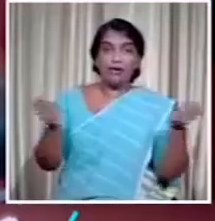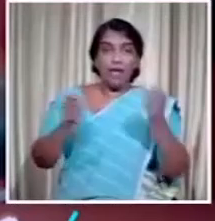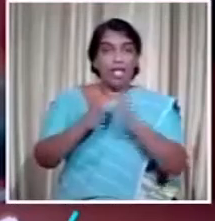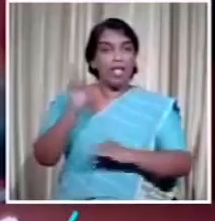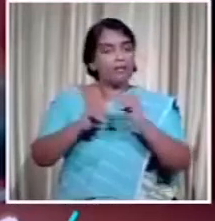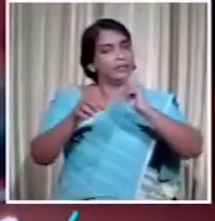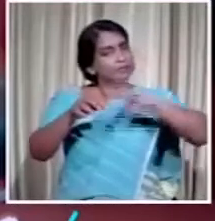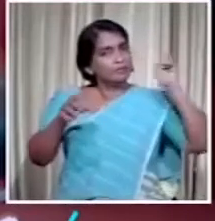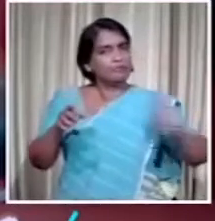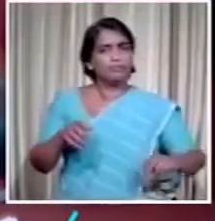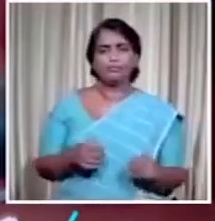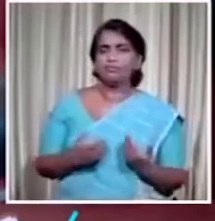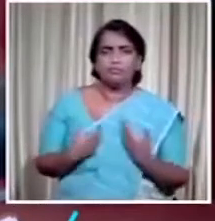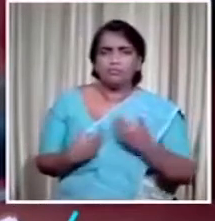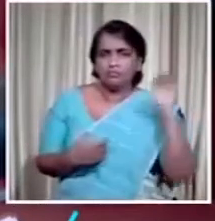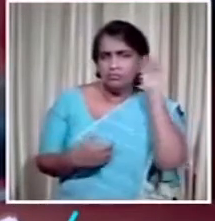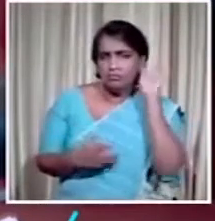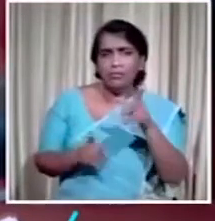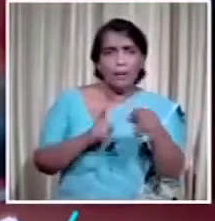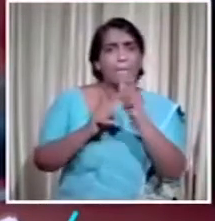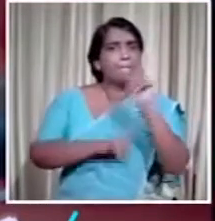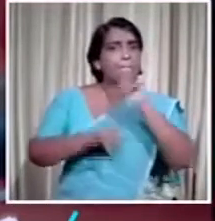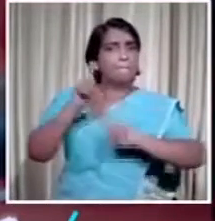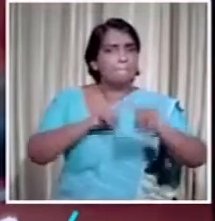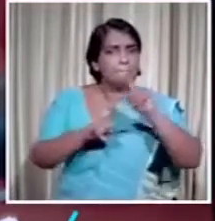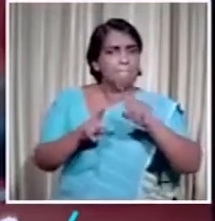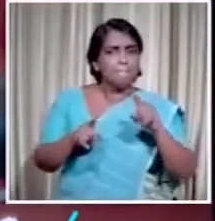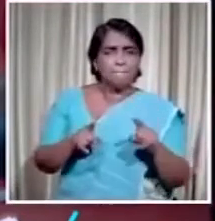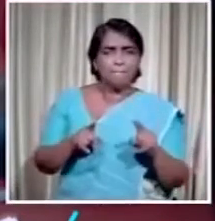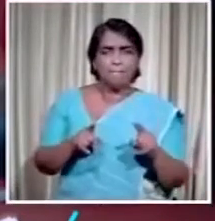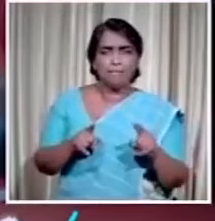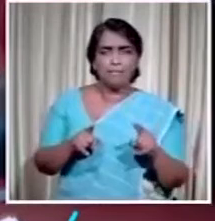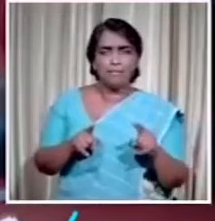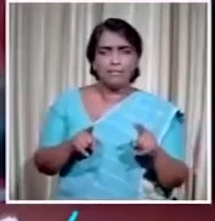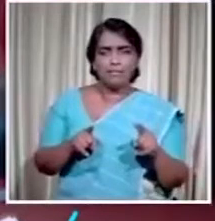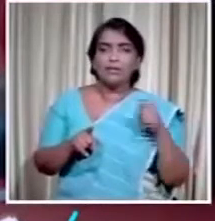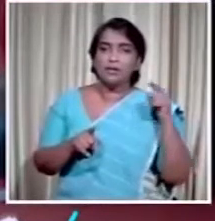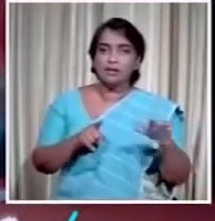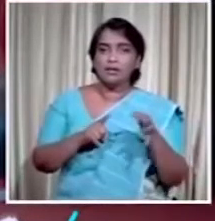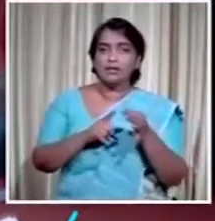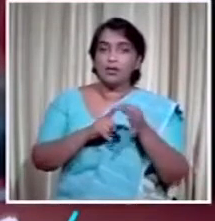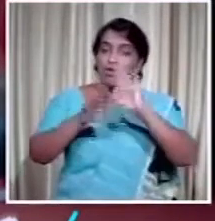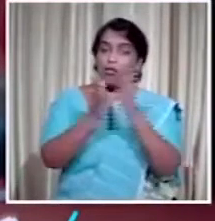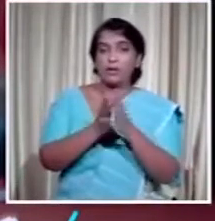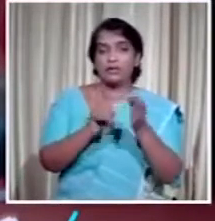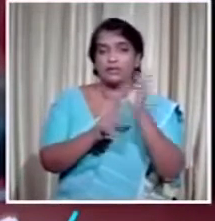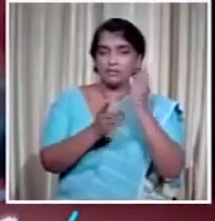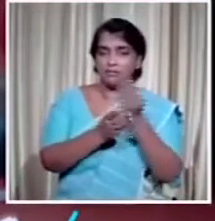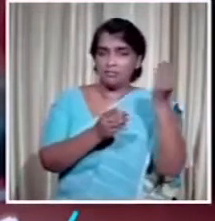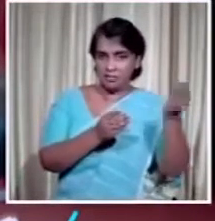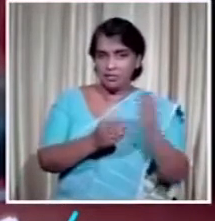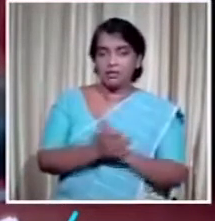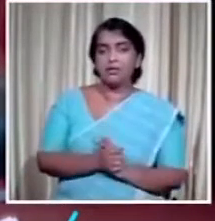වෙලා තිබෙනවා එතකොට අපි දැනගන්න කැමති මේ පාර්ලිමේන්තුවට ඒක ඒවා දැන් සමස්තයේ තියෙන ජනාධිපතිවරයා අපි දැන් අපි ස්ථාවර නියෝග 31